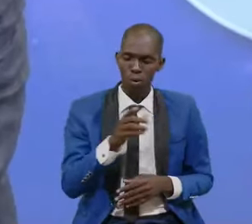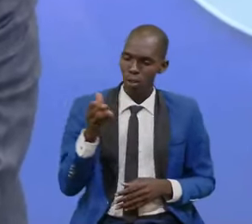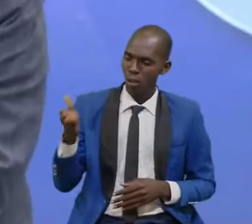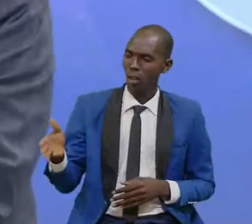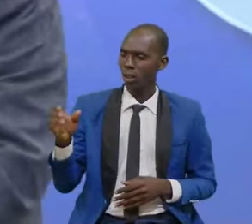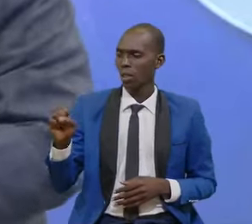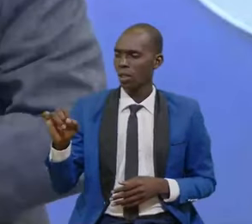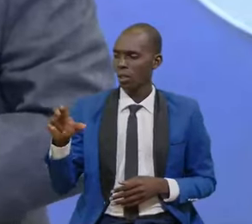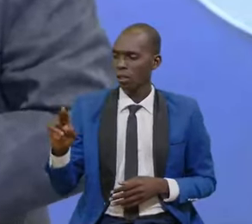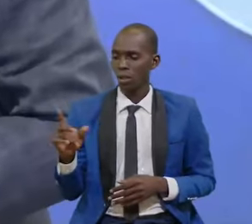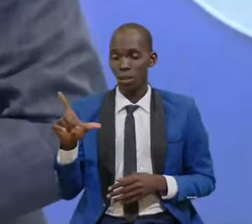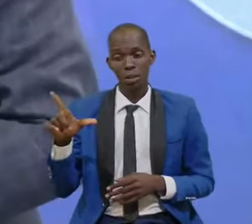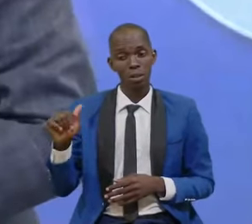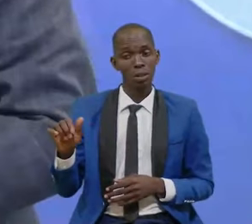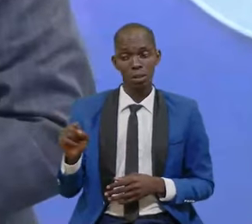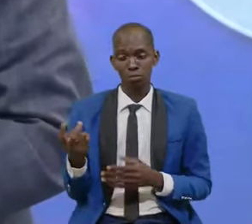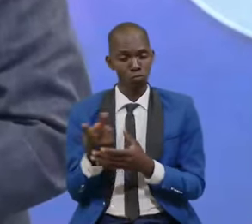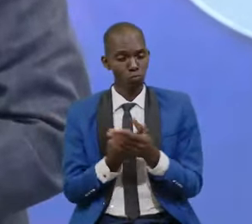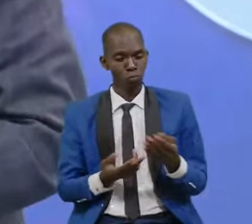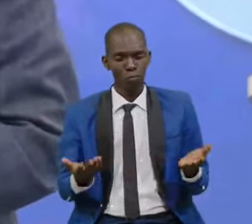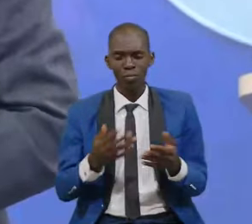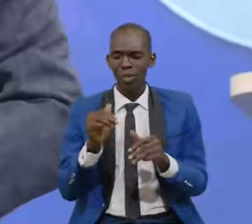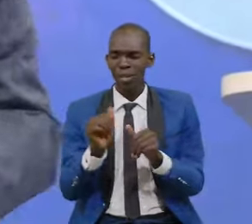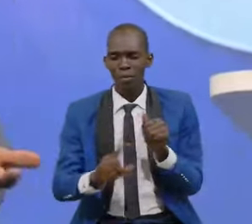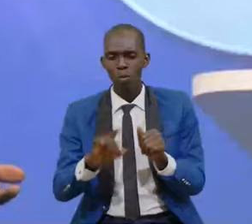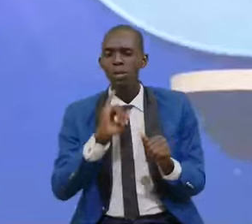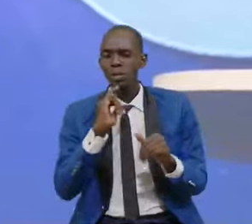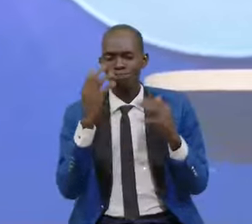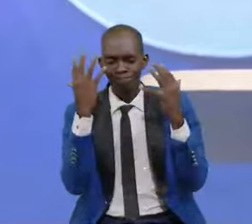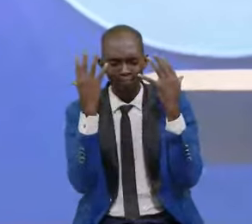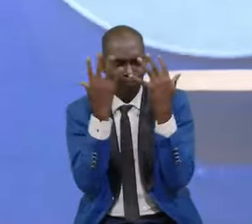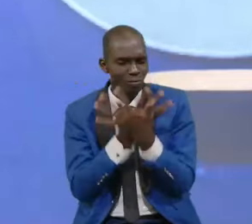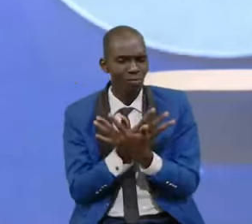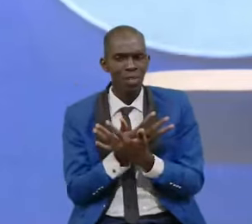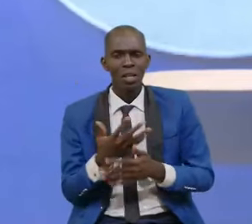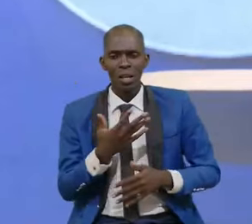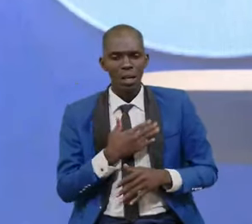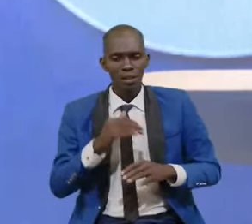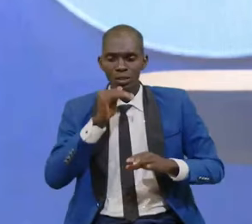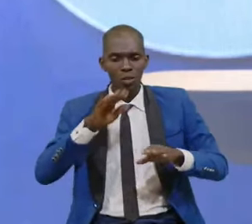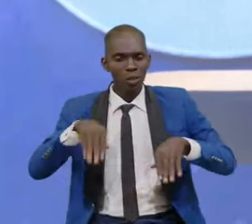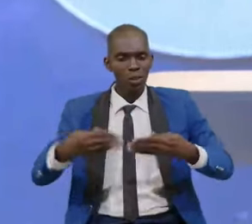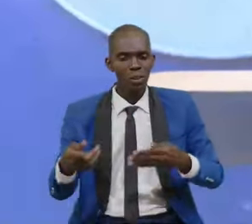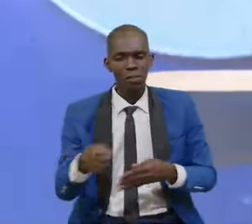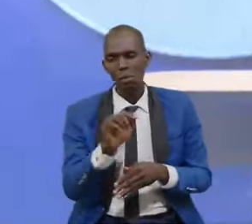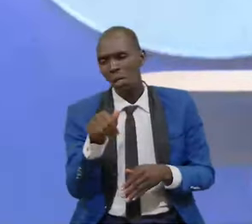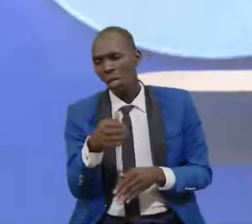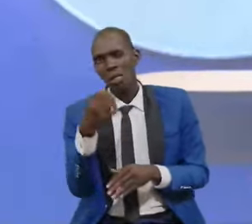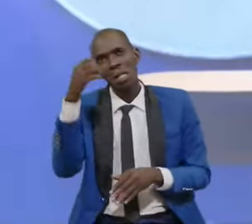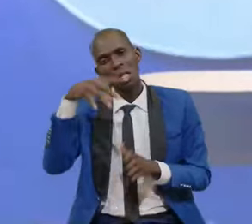et nous voici, et le lieu est si sombre, et on ne les a même pas donné de